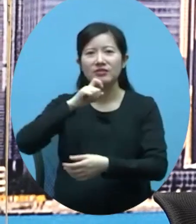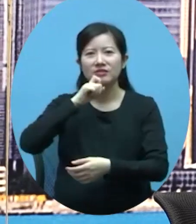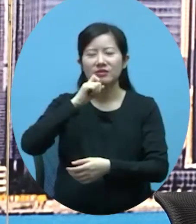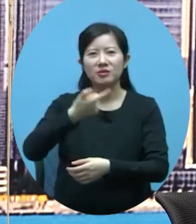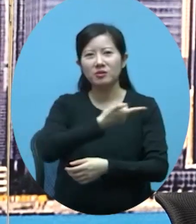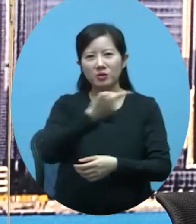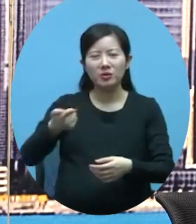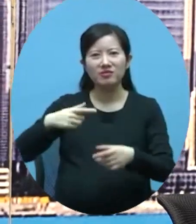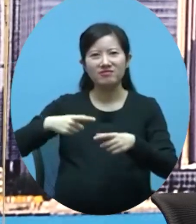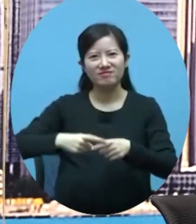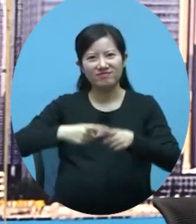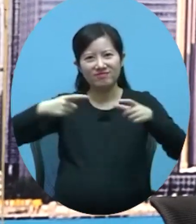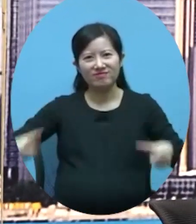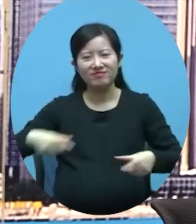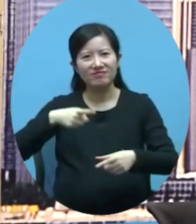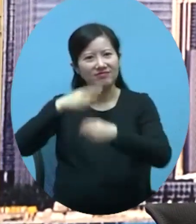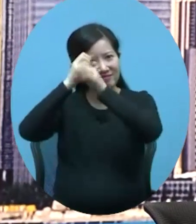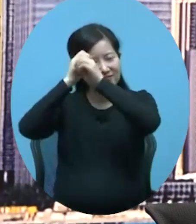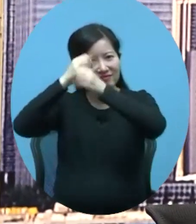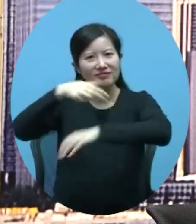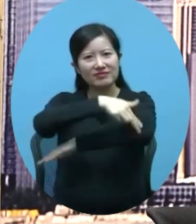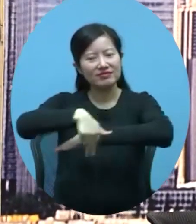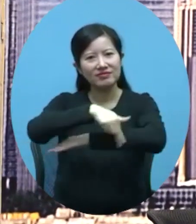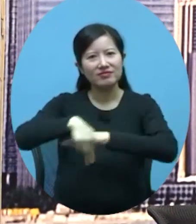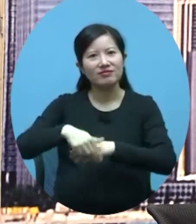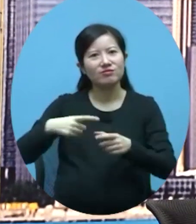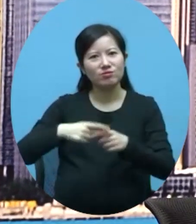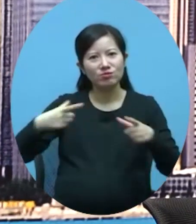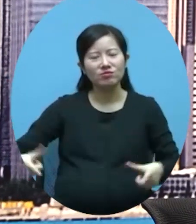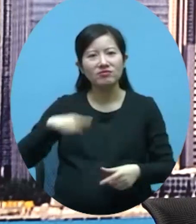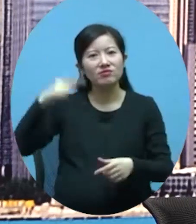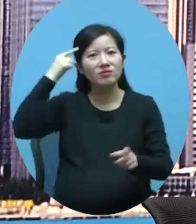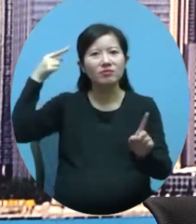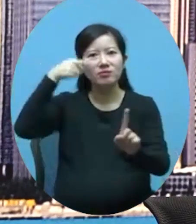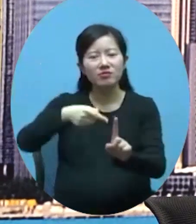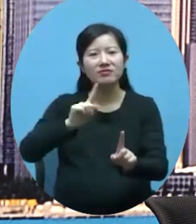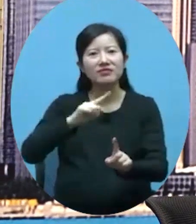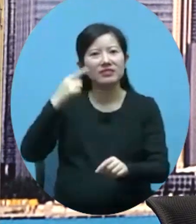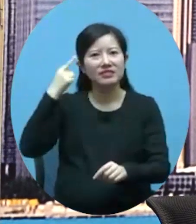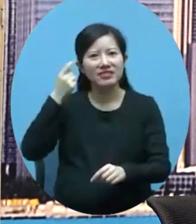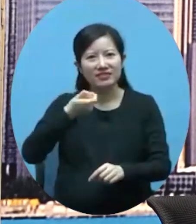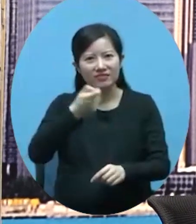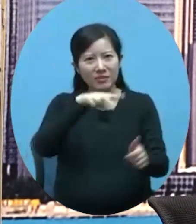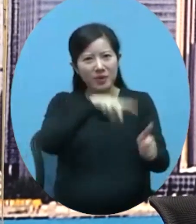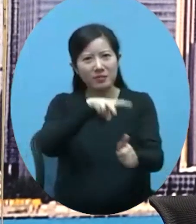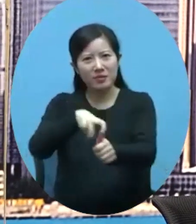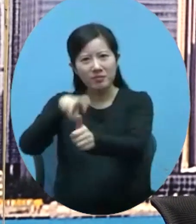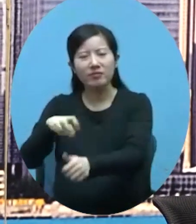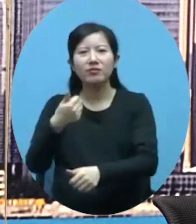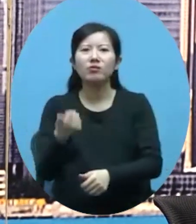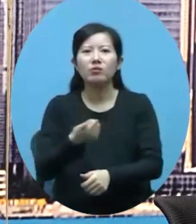了化验室监测的计划其实目的就是希望尽早识别到更多的个案